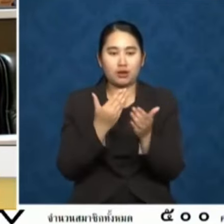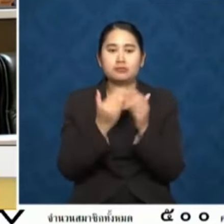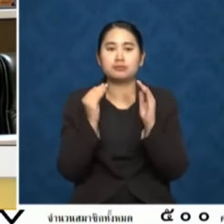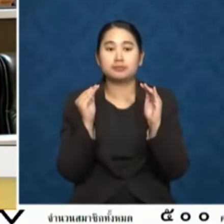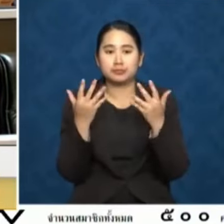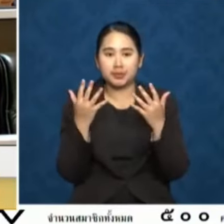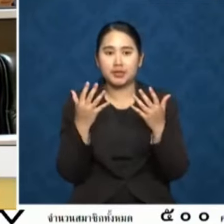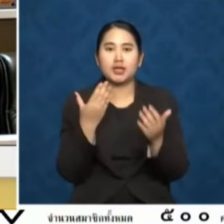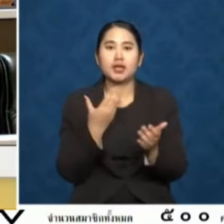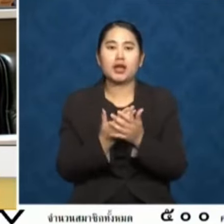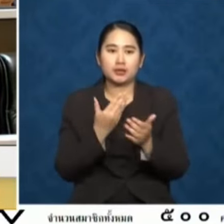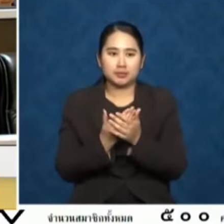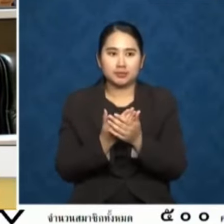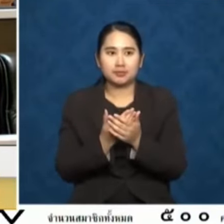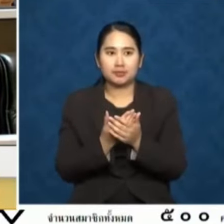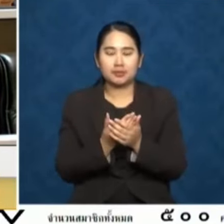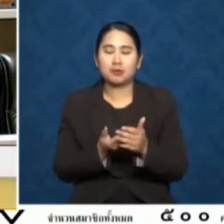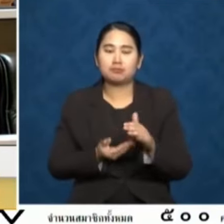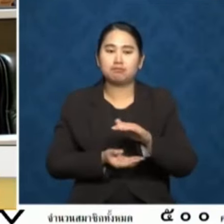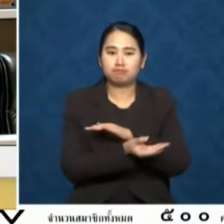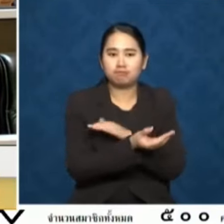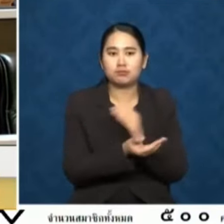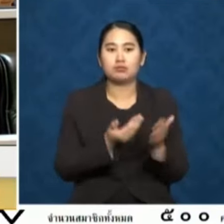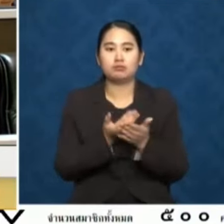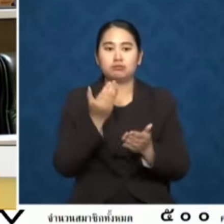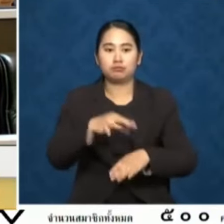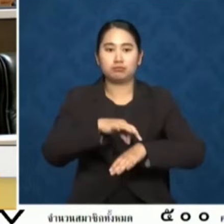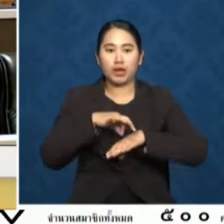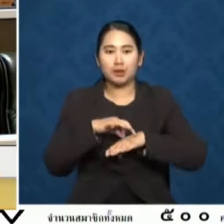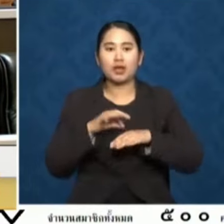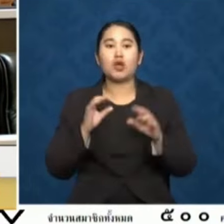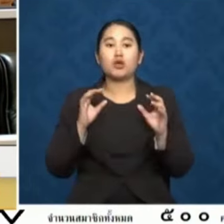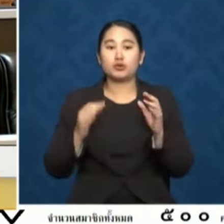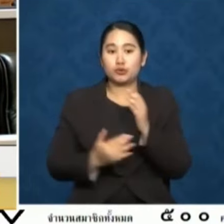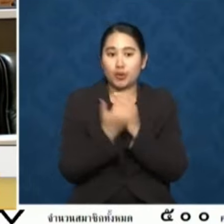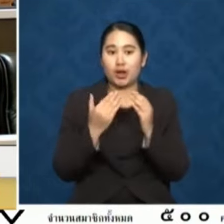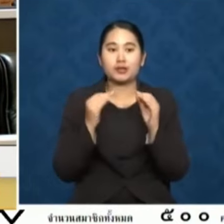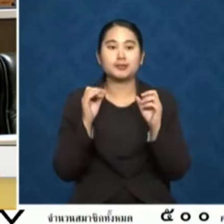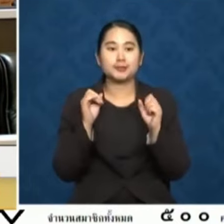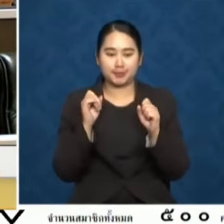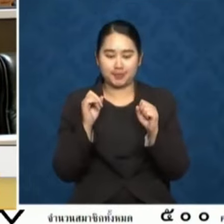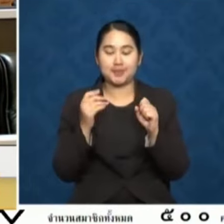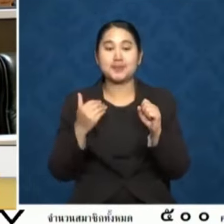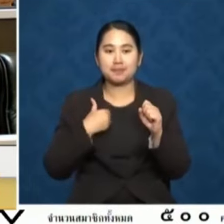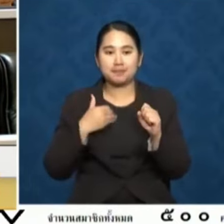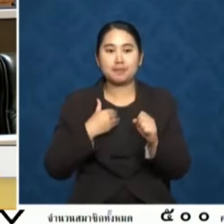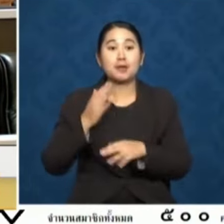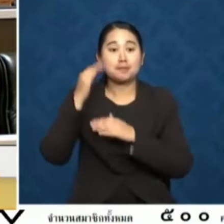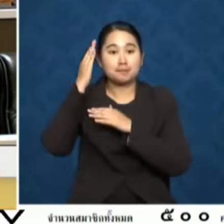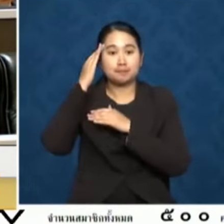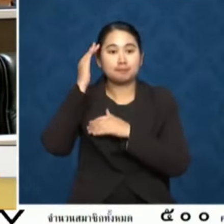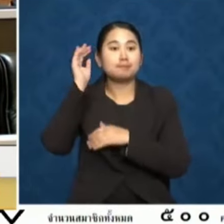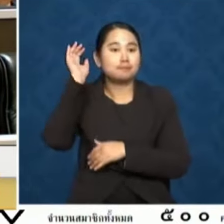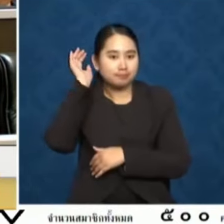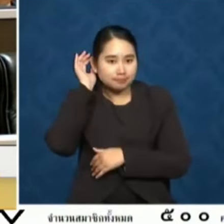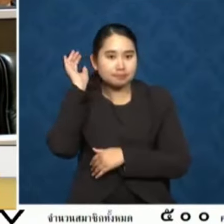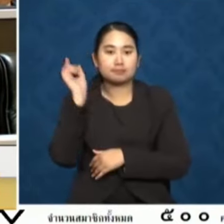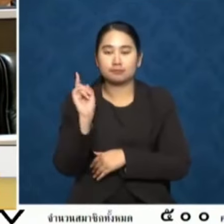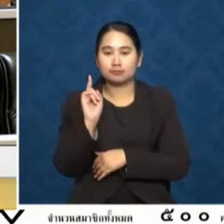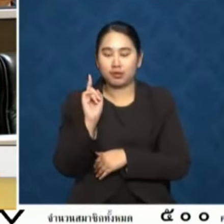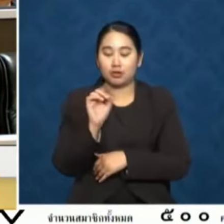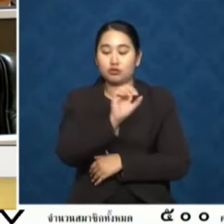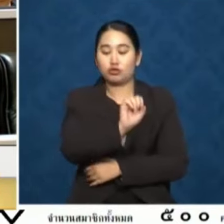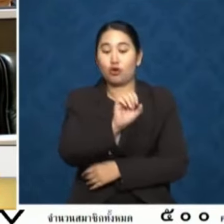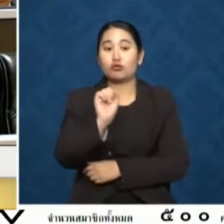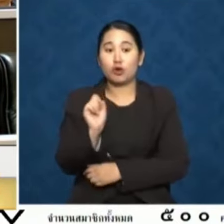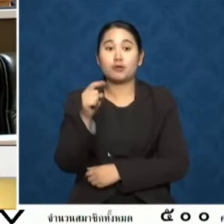องที่จะไปซื้อตำแหน่งเขาจะมีโอกาสในการสอบแข่งขันแล้วก็ผมเชื่ออีกว่าเพื่อนสมาชิกในส